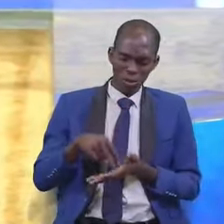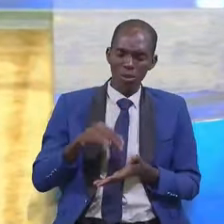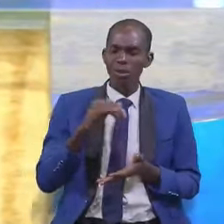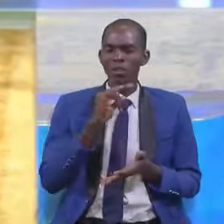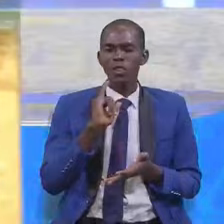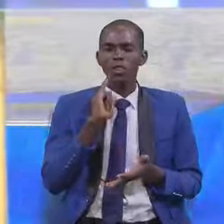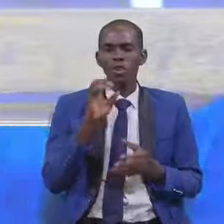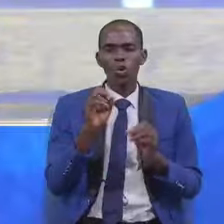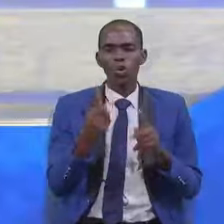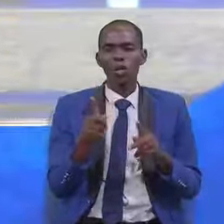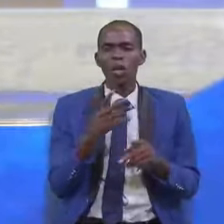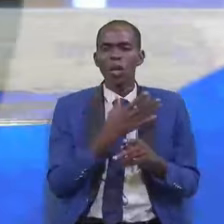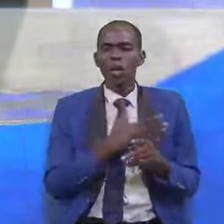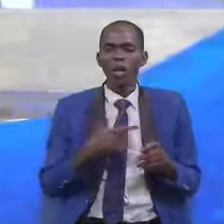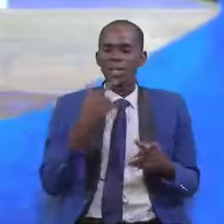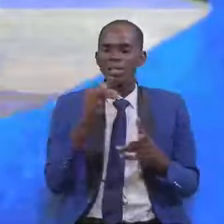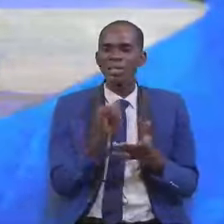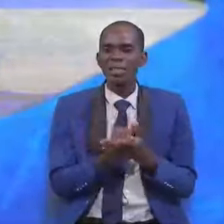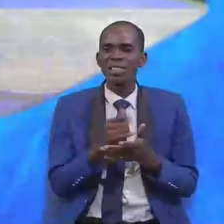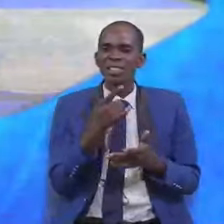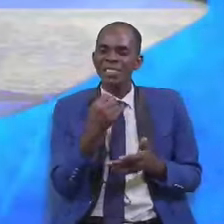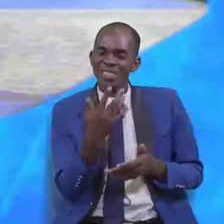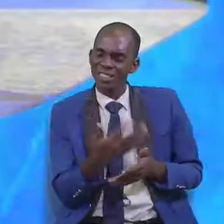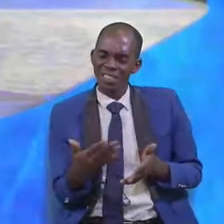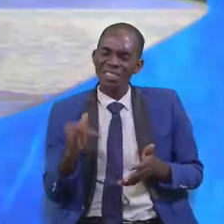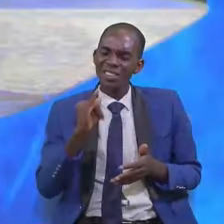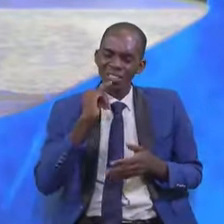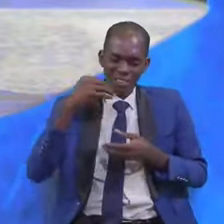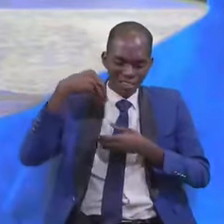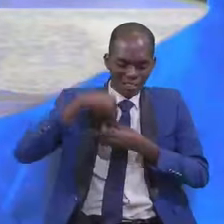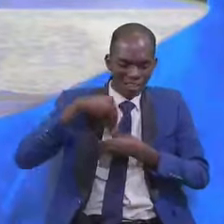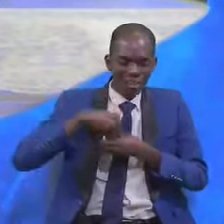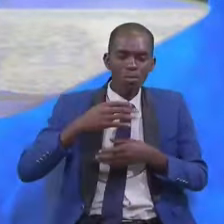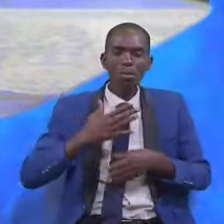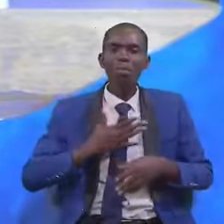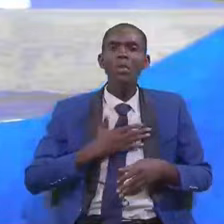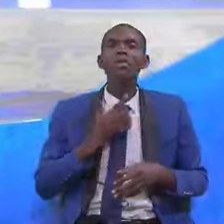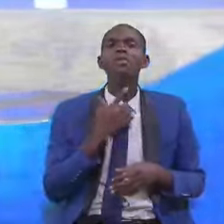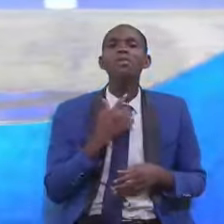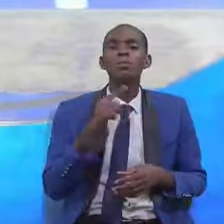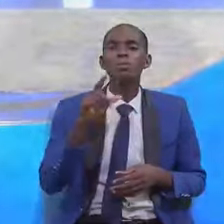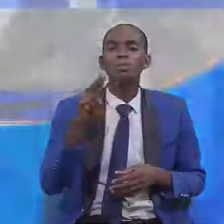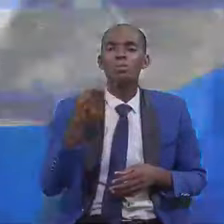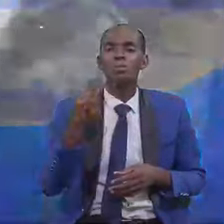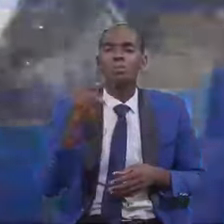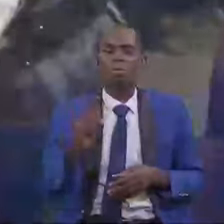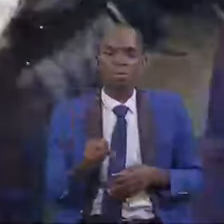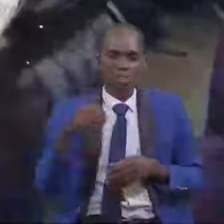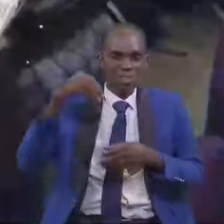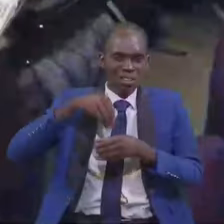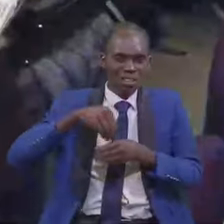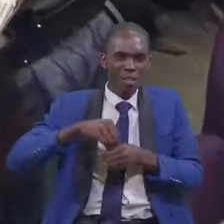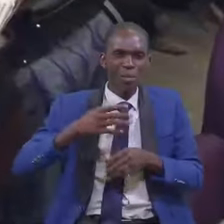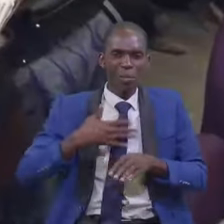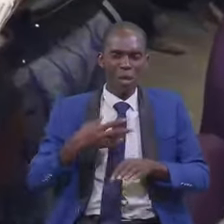Tu dis que la chose est au-dedans de moi. C'est au milieu de moi. C'est au-dedans, c'est dans mes poumons, c'est dans ma